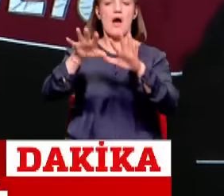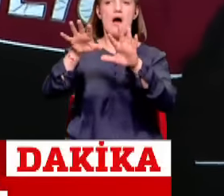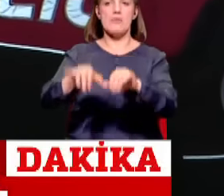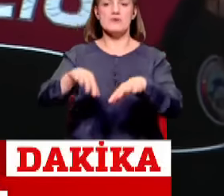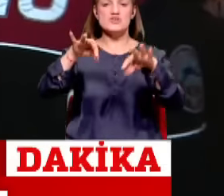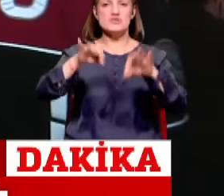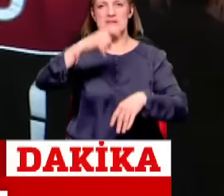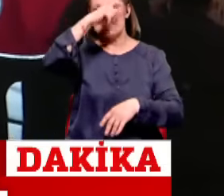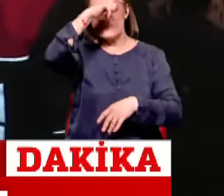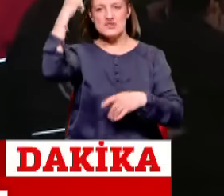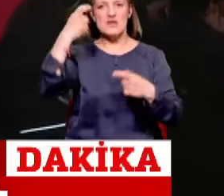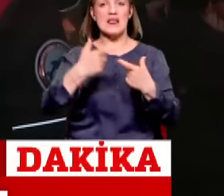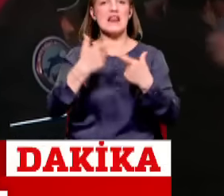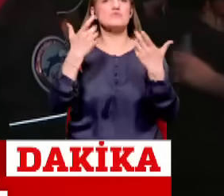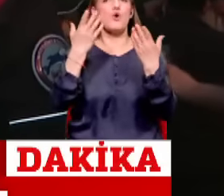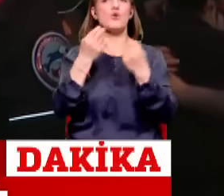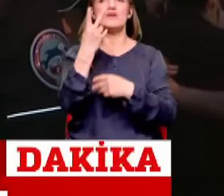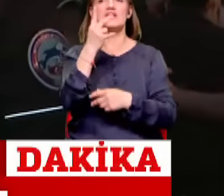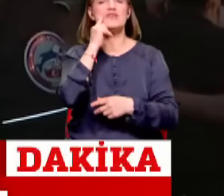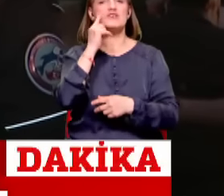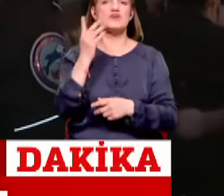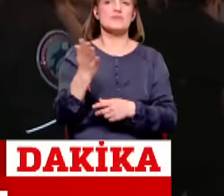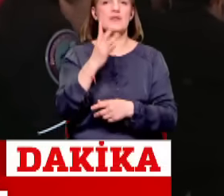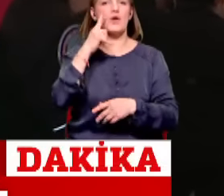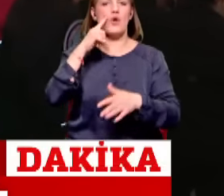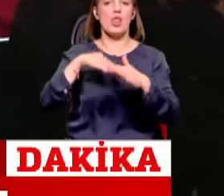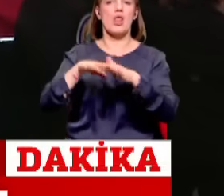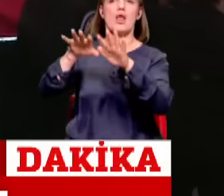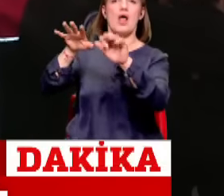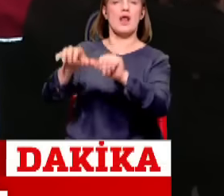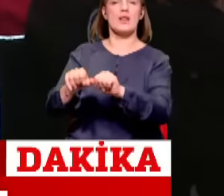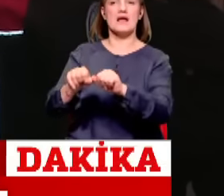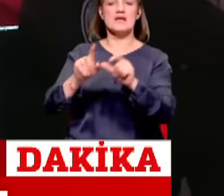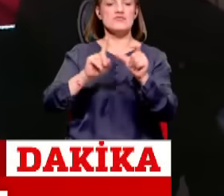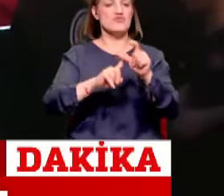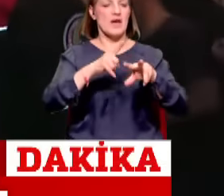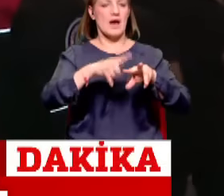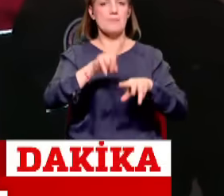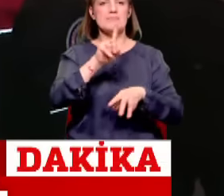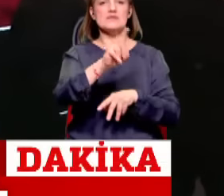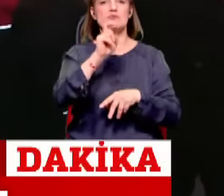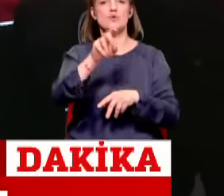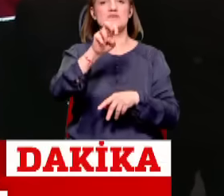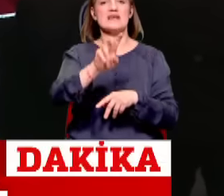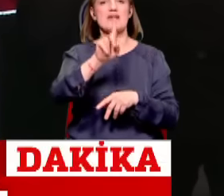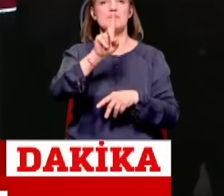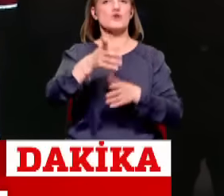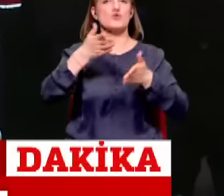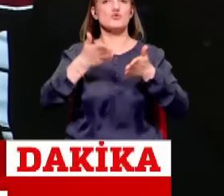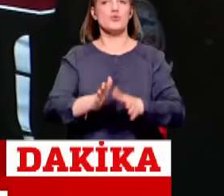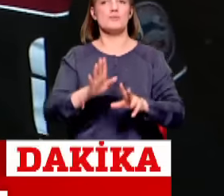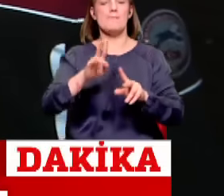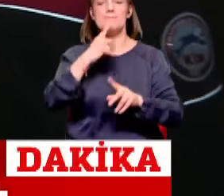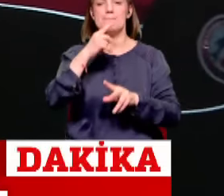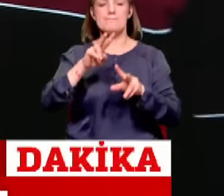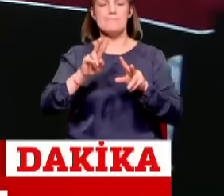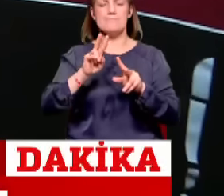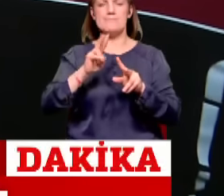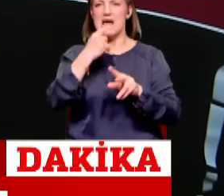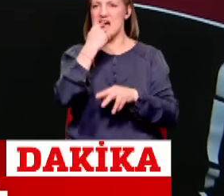Şimdi sıcak gelişme oldu. 2 kişi daha gözaltına alındı. ÇA 1981 doğumlu metal